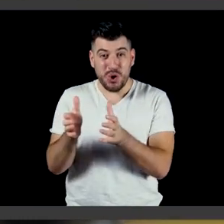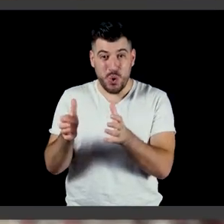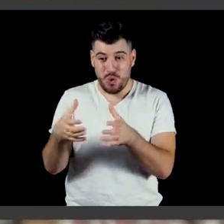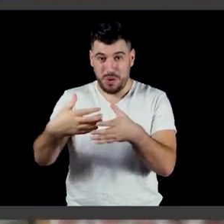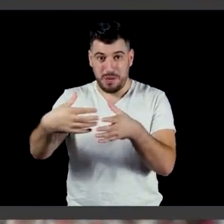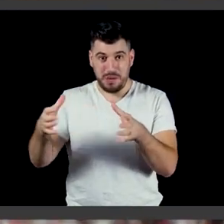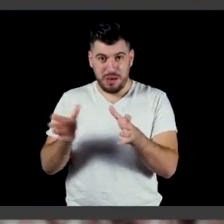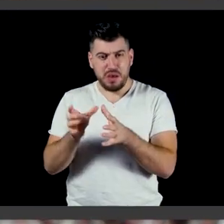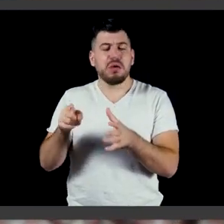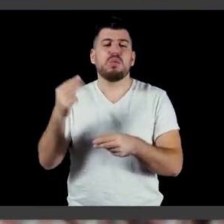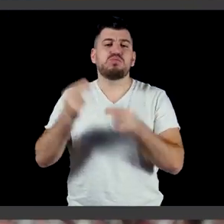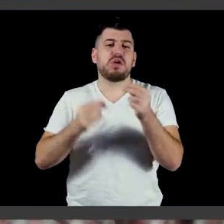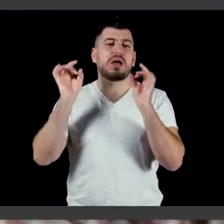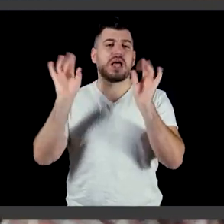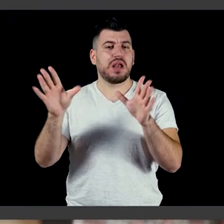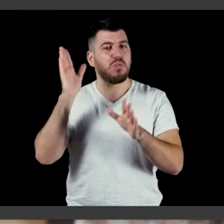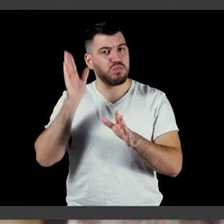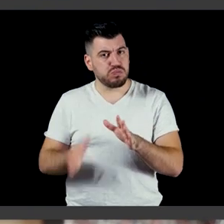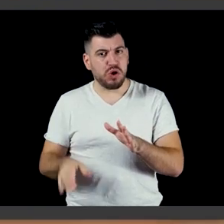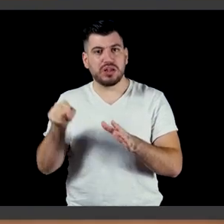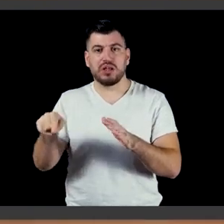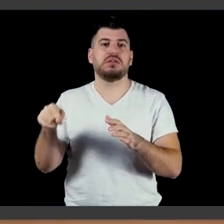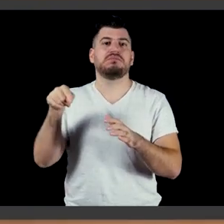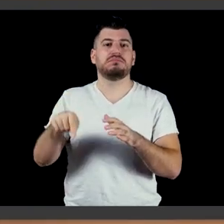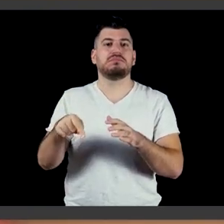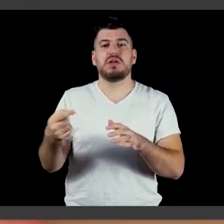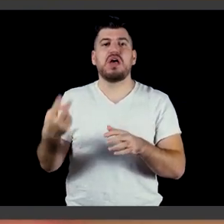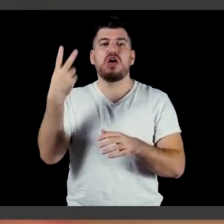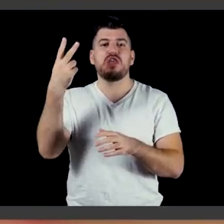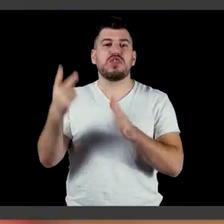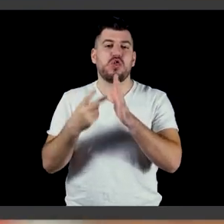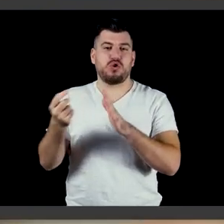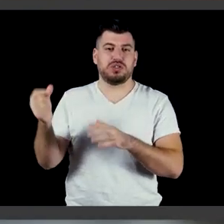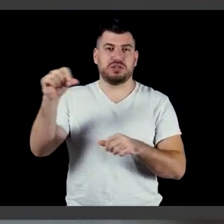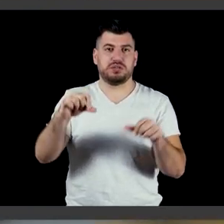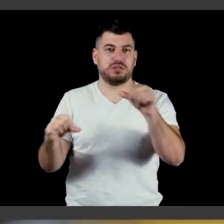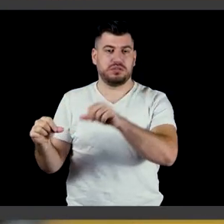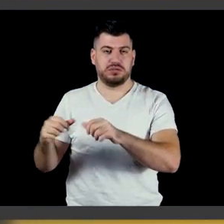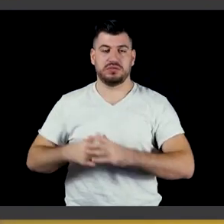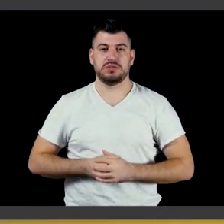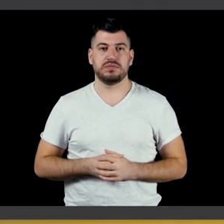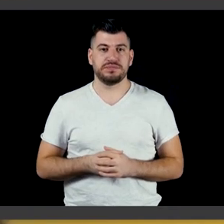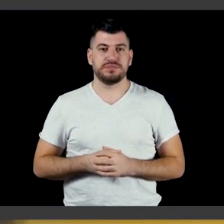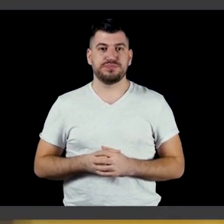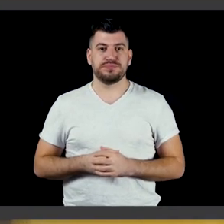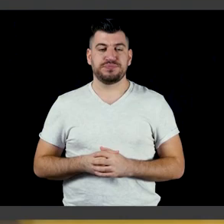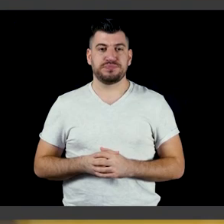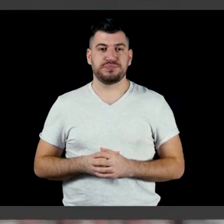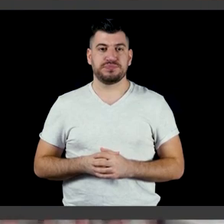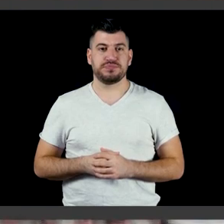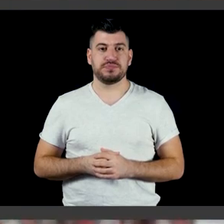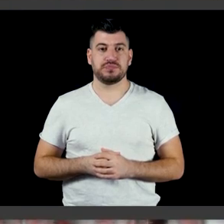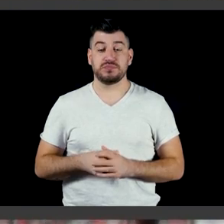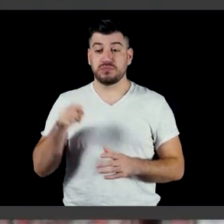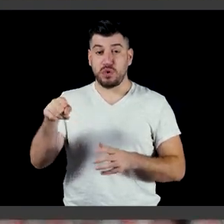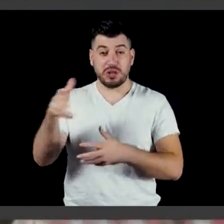υπάρχει κανένα πρόβλημα, το χωρίσετε σε 2 δόσεις. Δεν υπάρχει κανένα πρόβλημα, εντάξει. Και χτυπάμε. Λοιπόν, όταν το